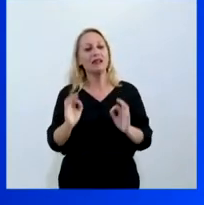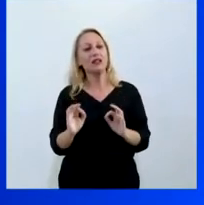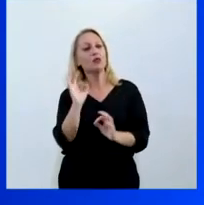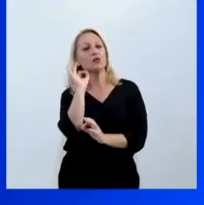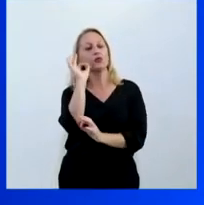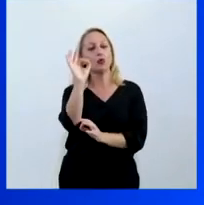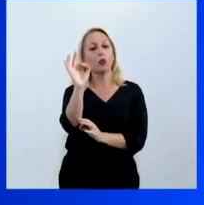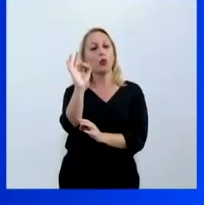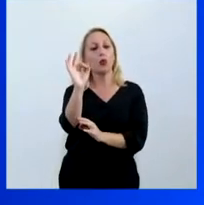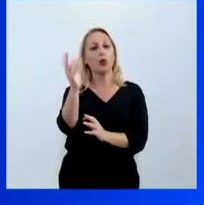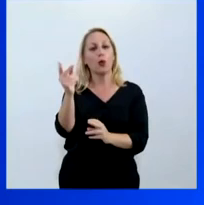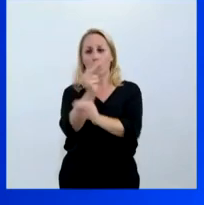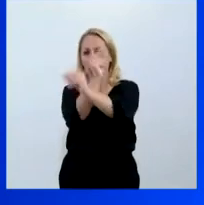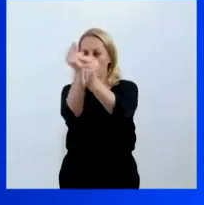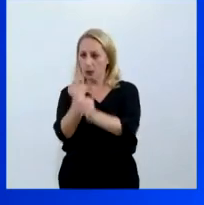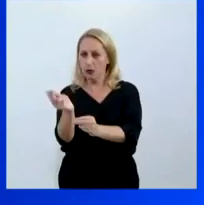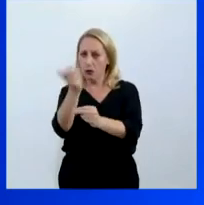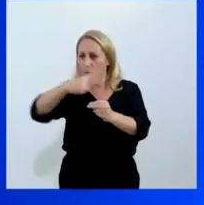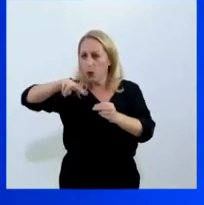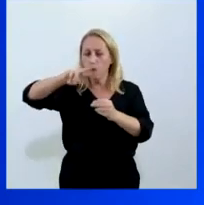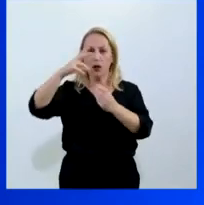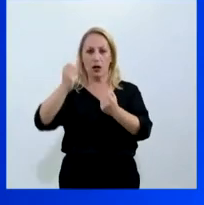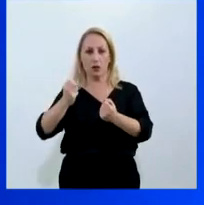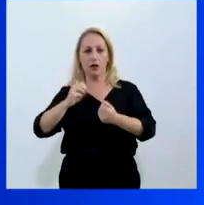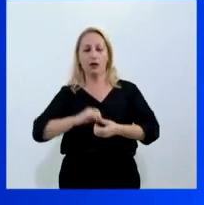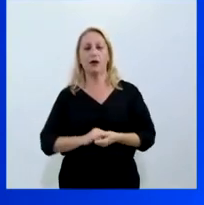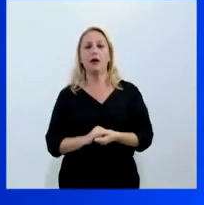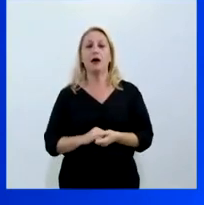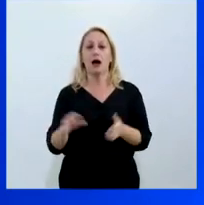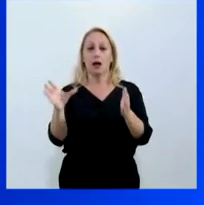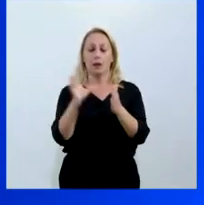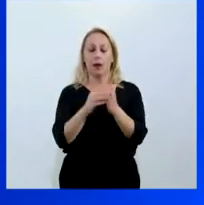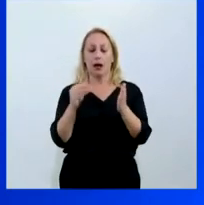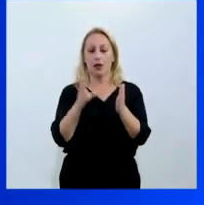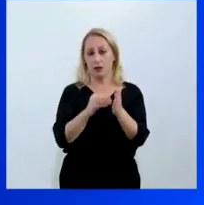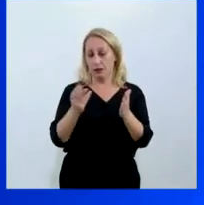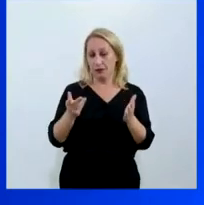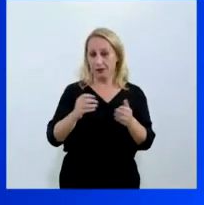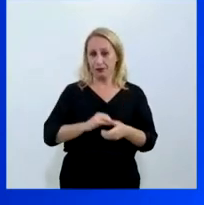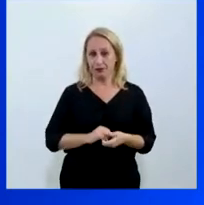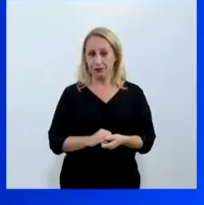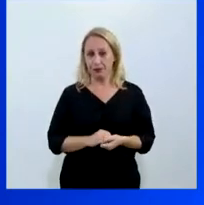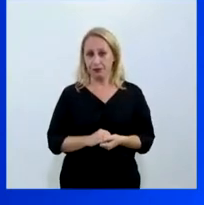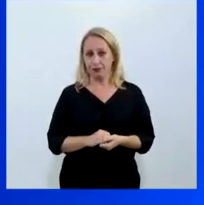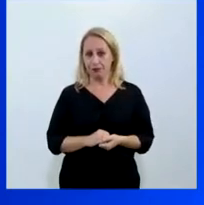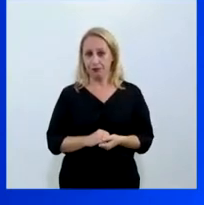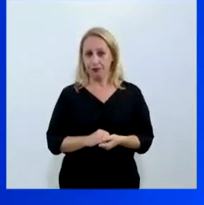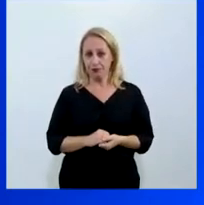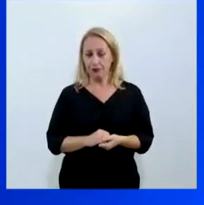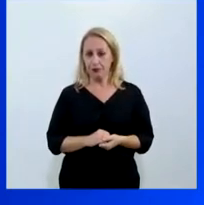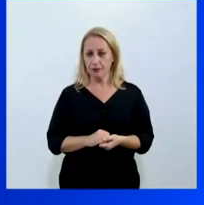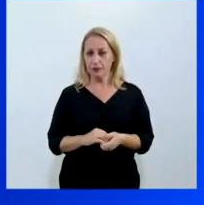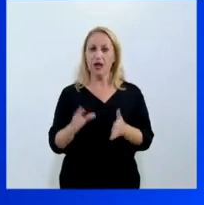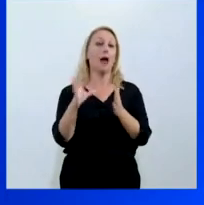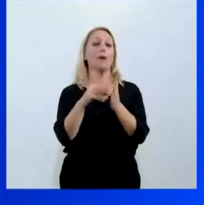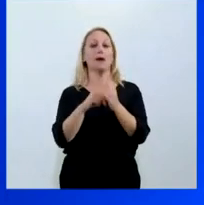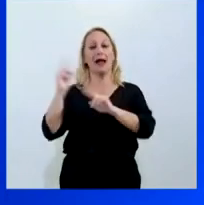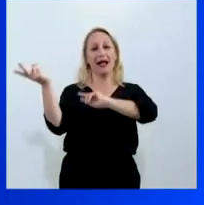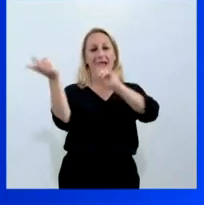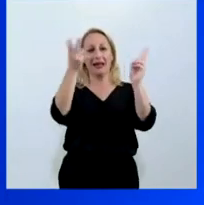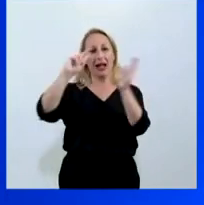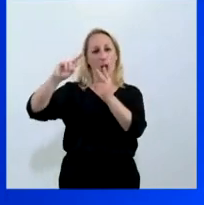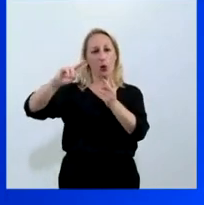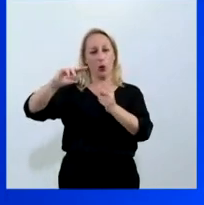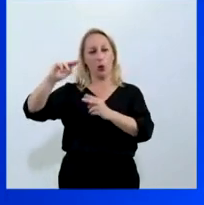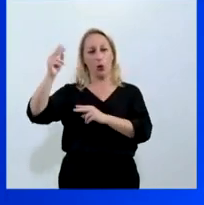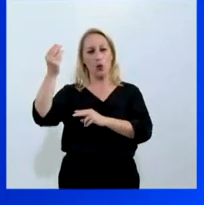πιο αποτελεσματικοί. Παραδείγματος χάρη, στην περίπτωση του Ντάνιελ, των